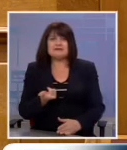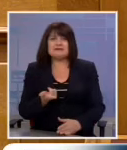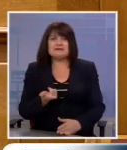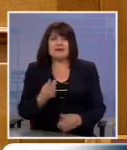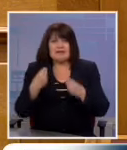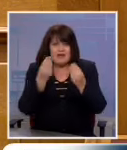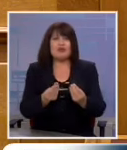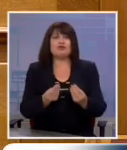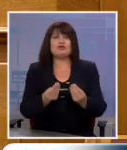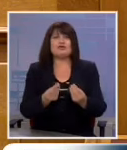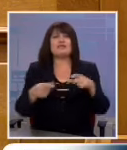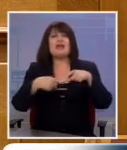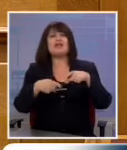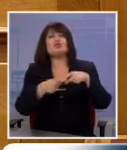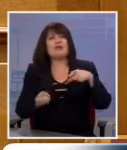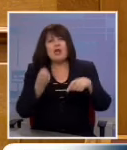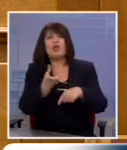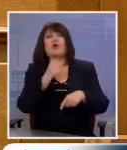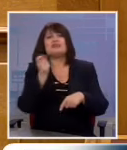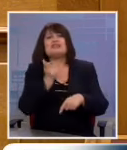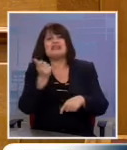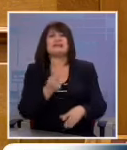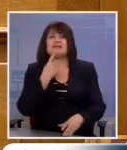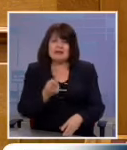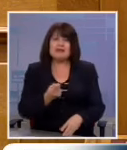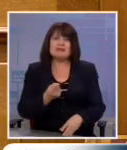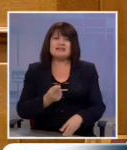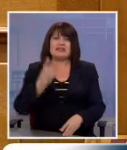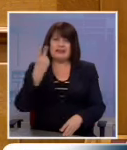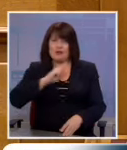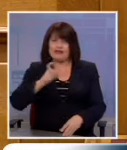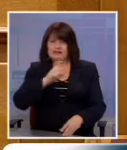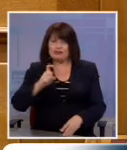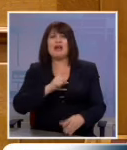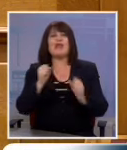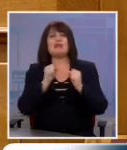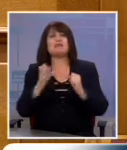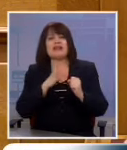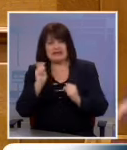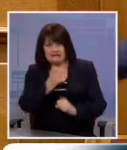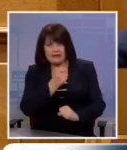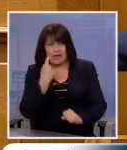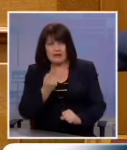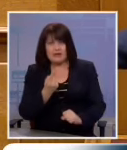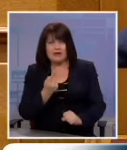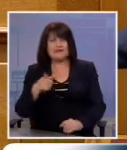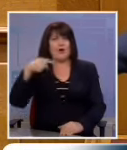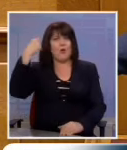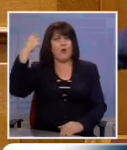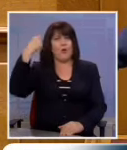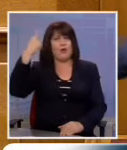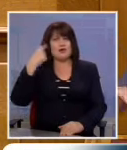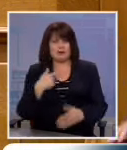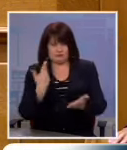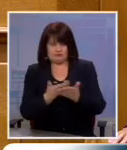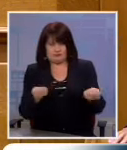ότι θα τους δώσετε τη 13η σύνταξη. Τους είπατε ότι θα τους δώσετε 2 δις για την αντιμετώπιση της ανθρωπιστικής κρίσης. Όνειρο. Κάντε